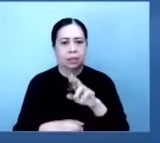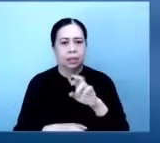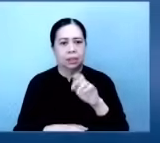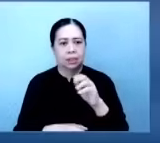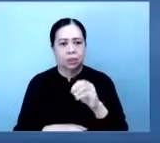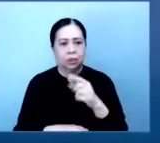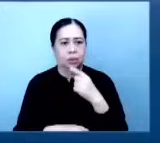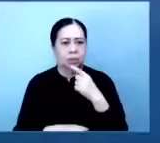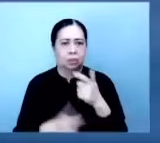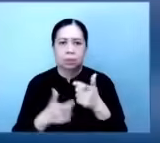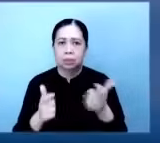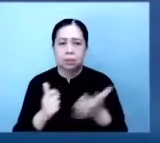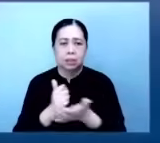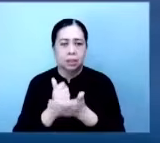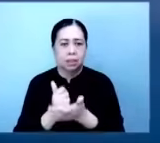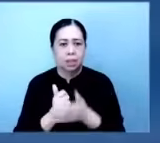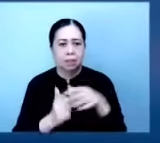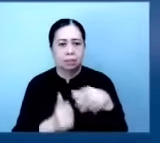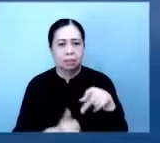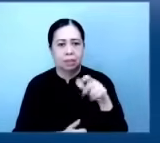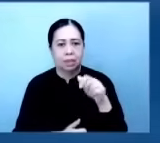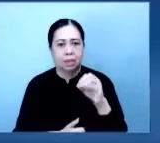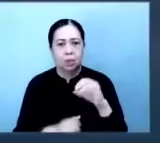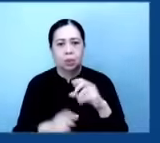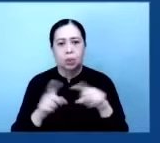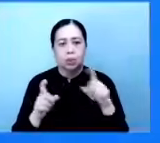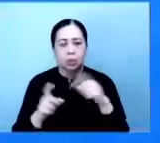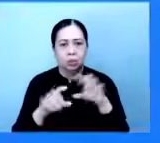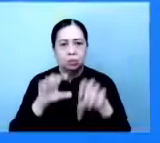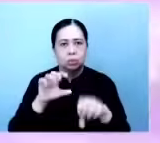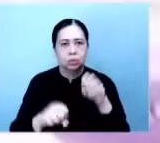yung tulong ng mga payaw para maparami ang kanilang mga huling isda.